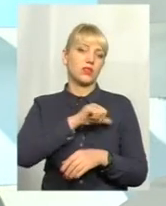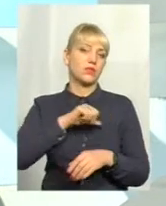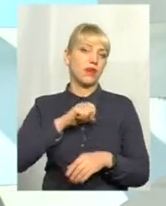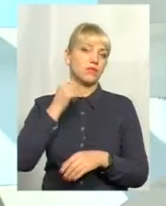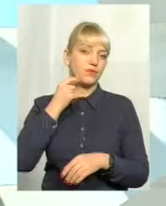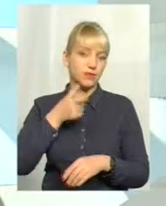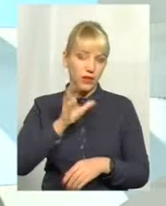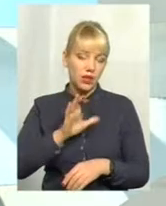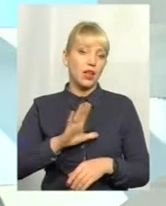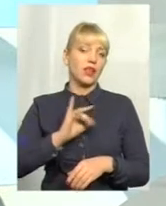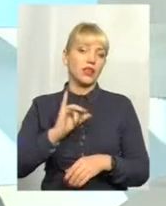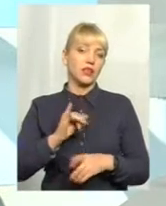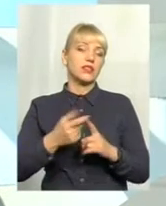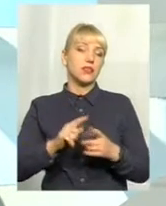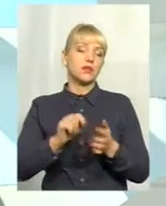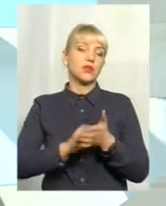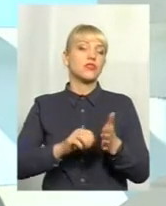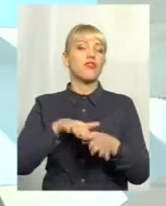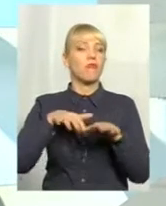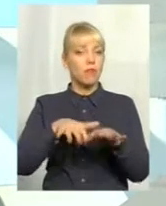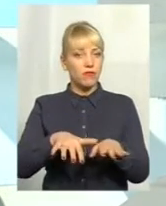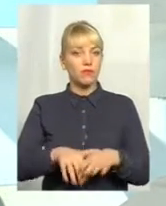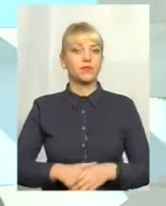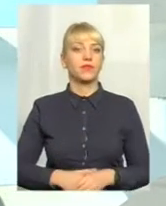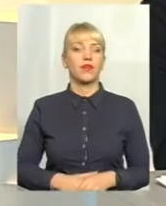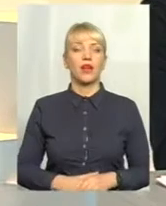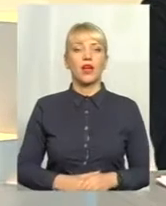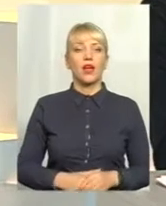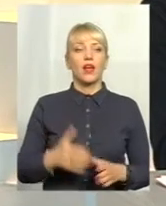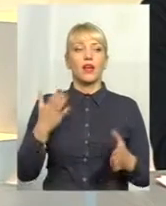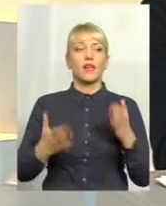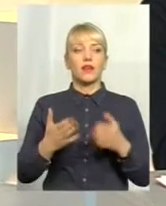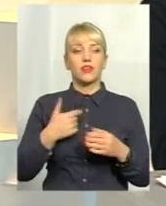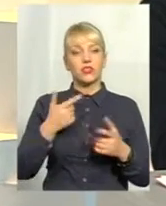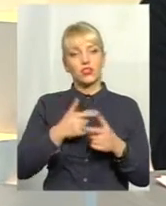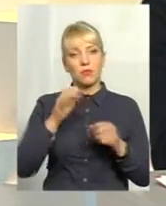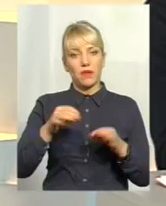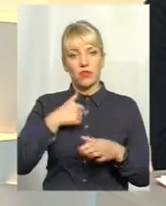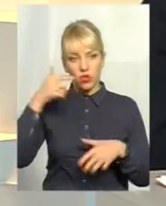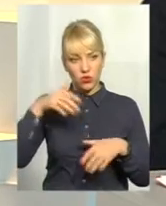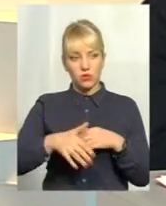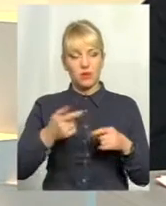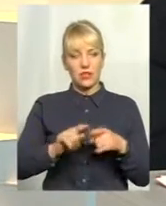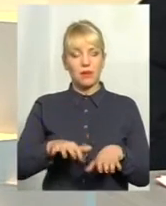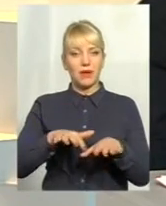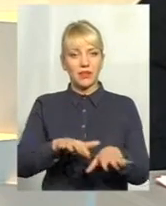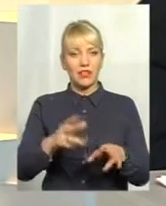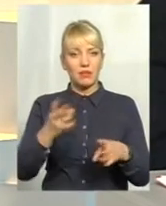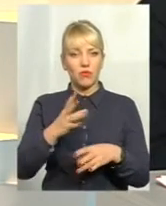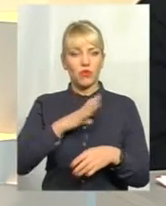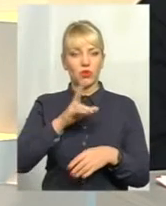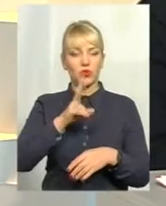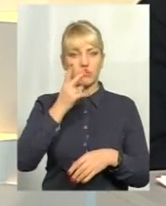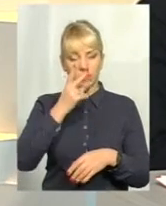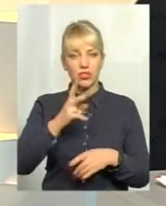напої і з цих причин впав. Але, знову ж таки, чи правильно я розумію, от це падіння мав хтось бачити, ну, хтось